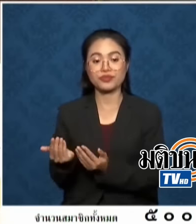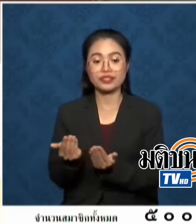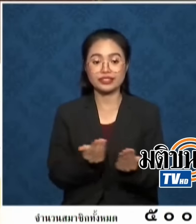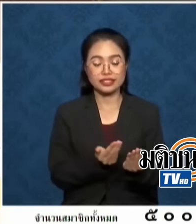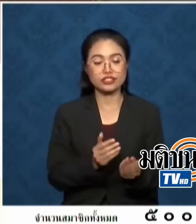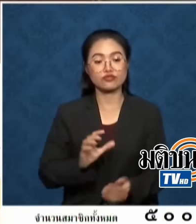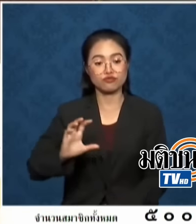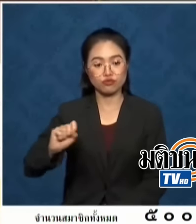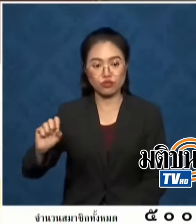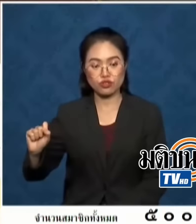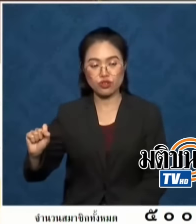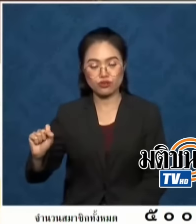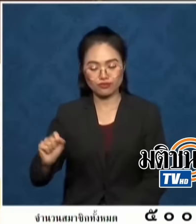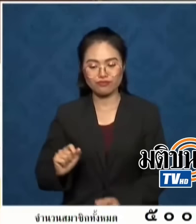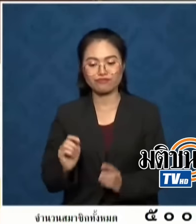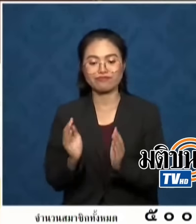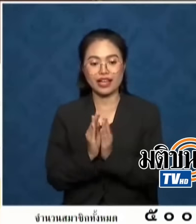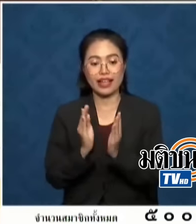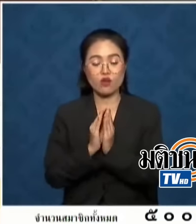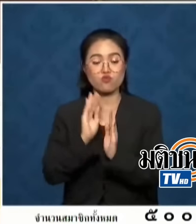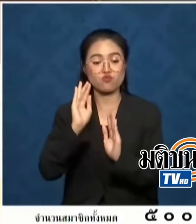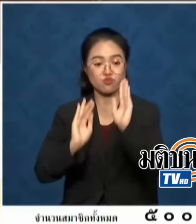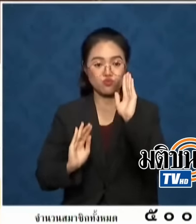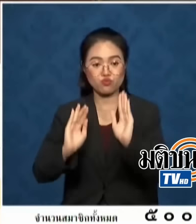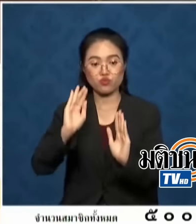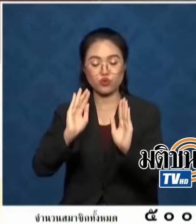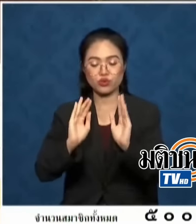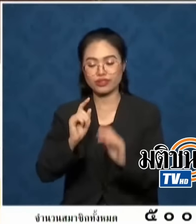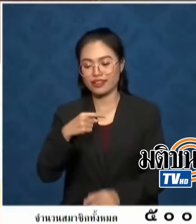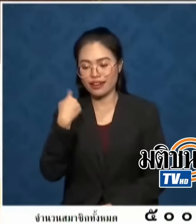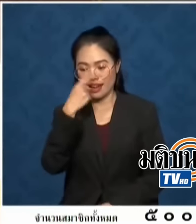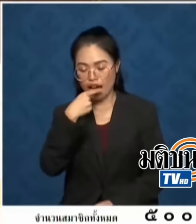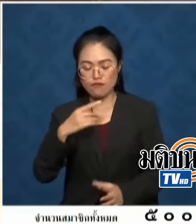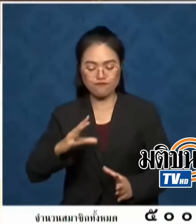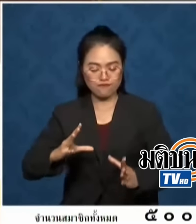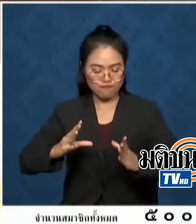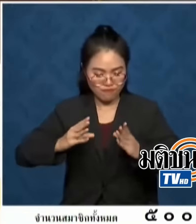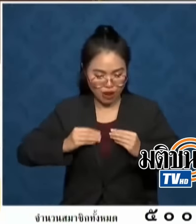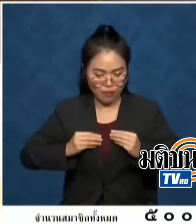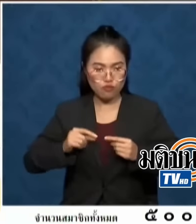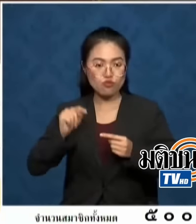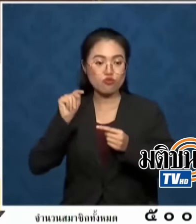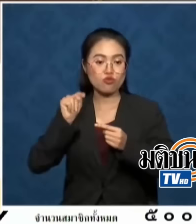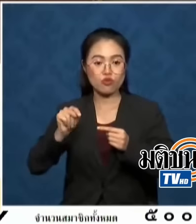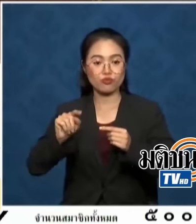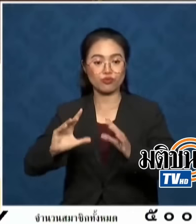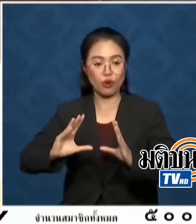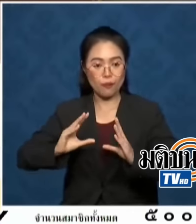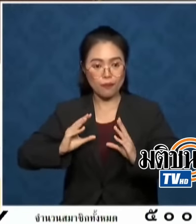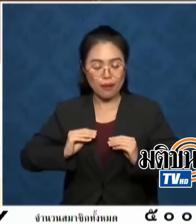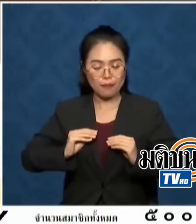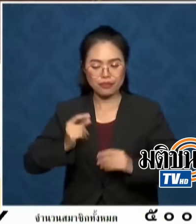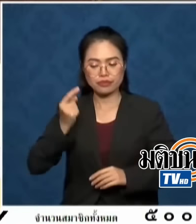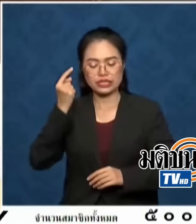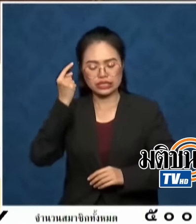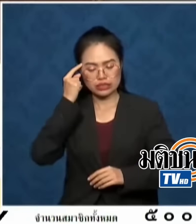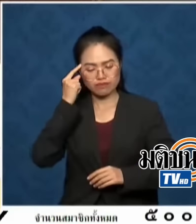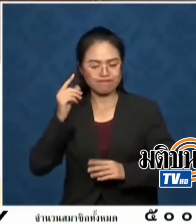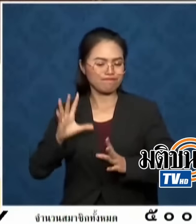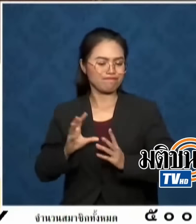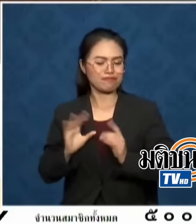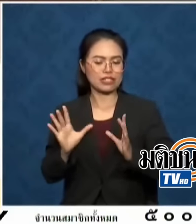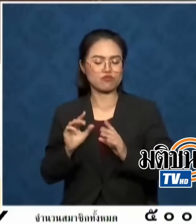มาชิกใช้สิทธิ์ออกเสียงลงคะแนนนะครับผู้ใดเห็นชอบโปรดกดปุ่มเห็นด้วยผู้ใดไม่เห็นชอบโปรดก